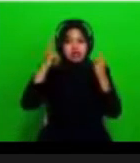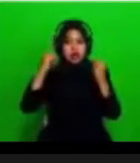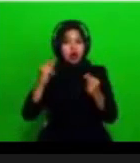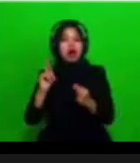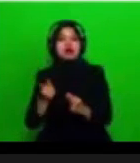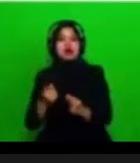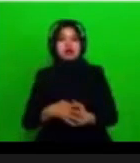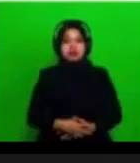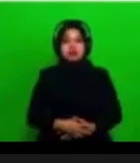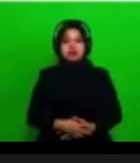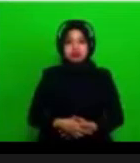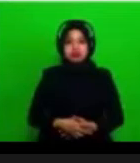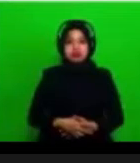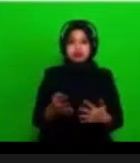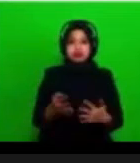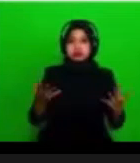Jawa.